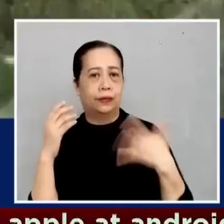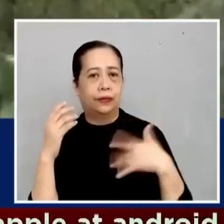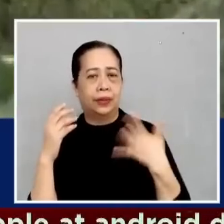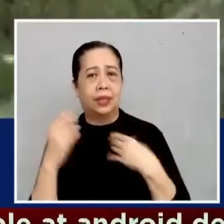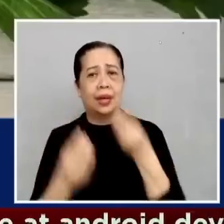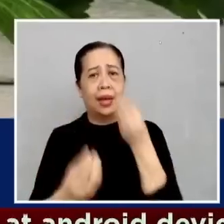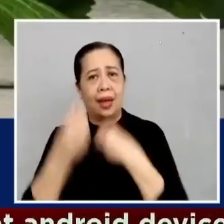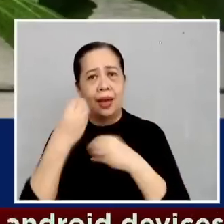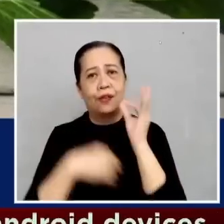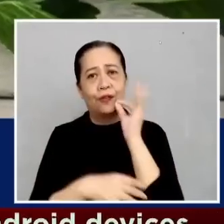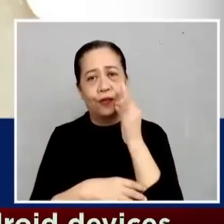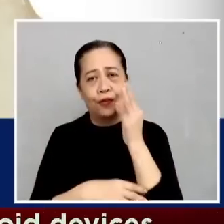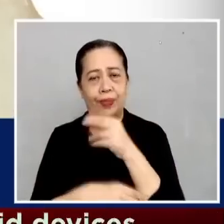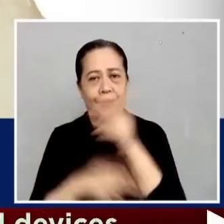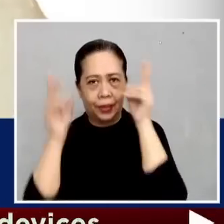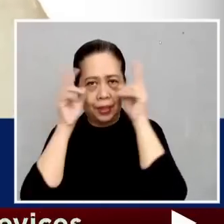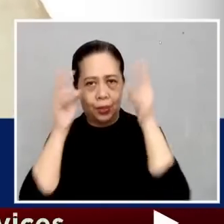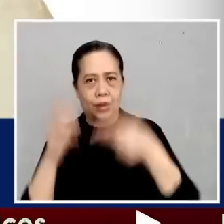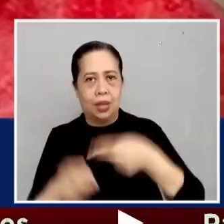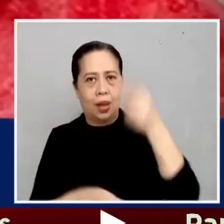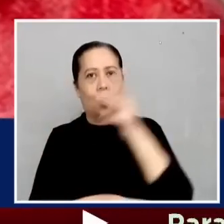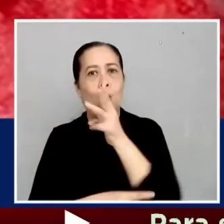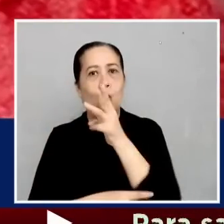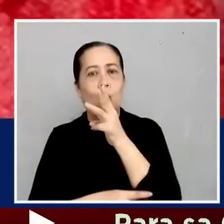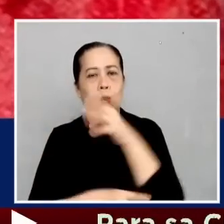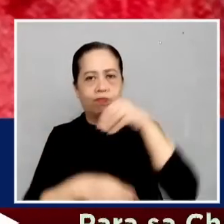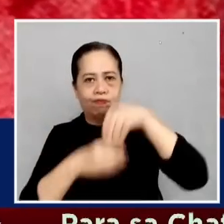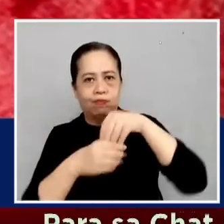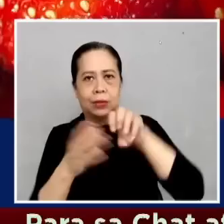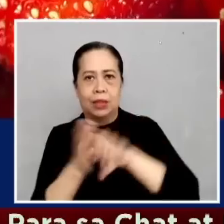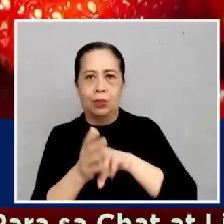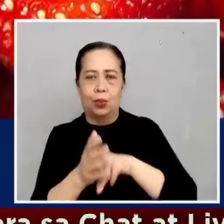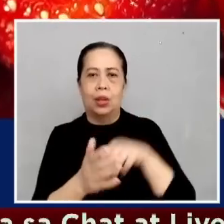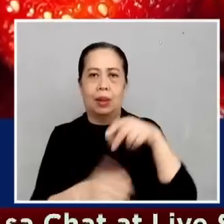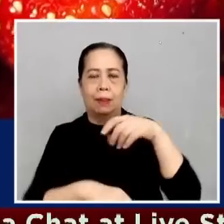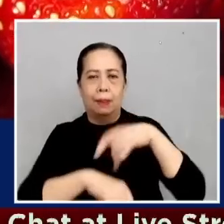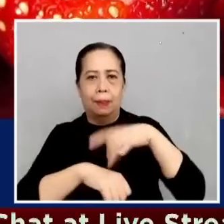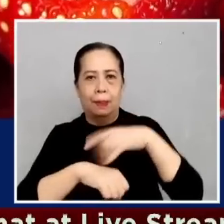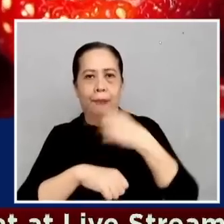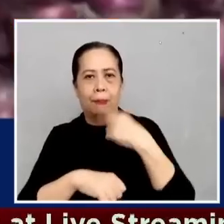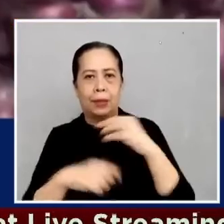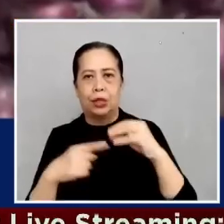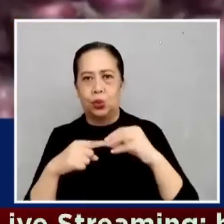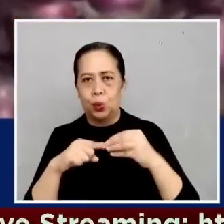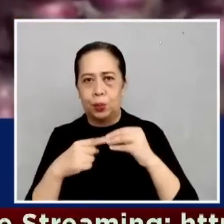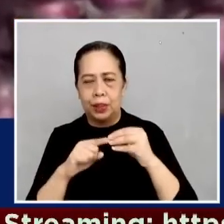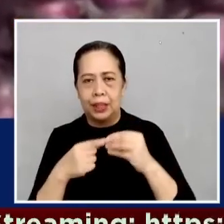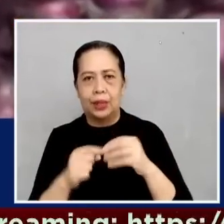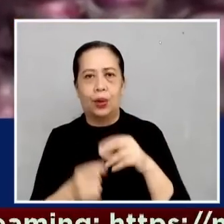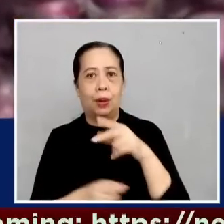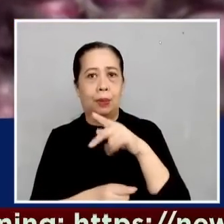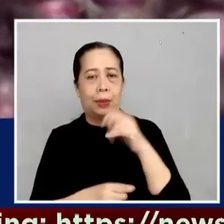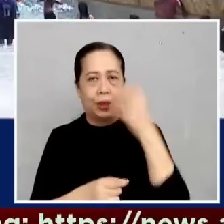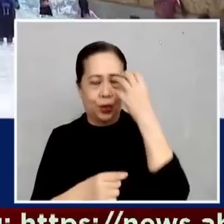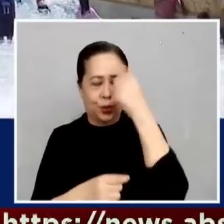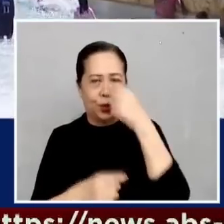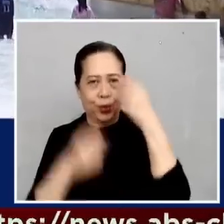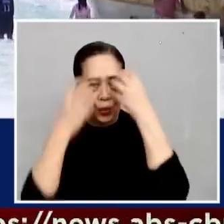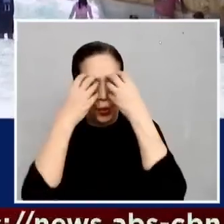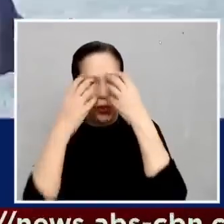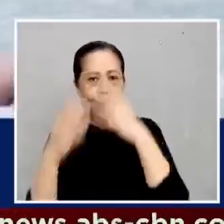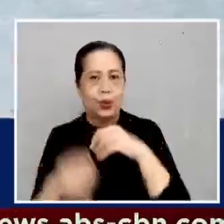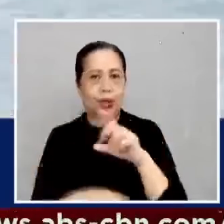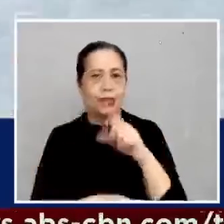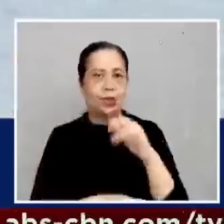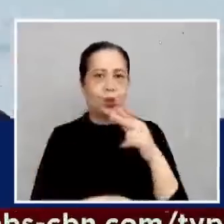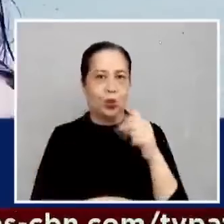ng prutas at gulay na mataas ang water content, tulad ng pakwan, strawberry, pipino at litsugas.